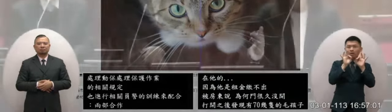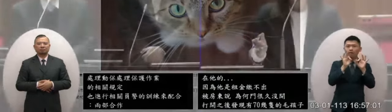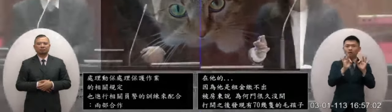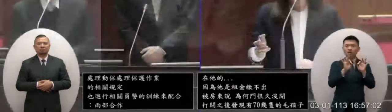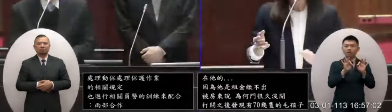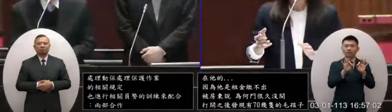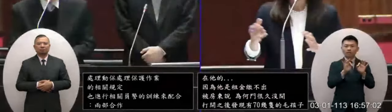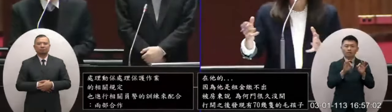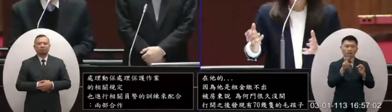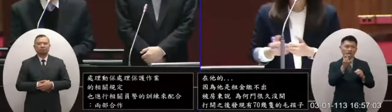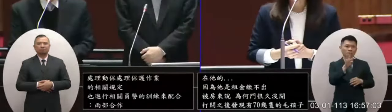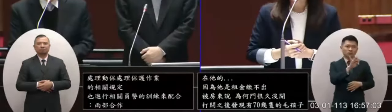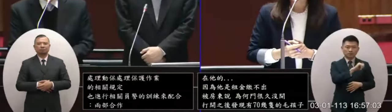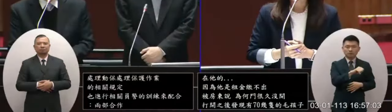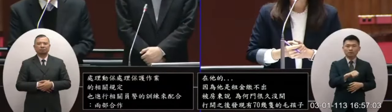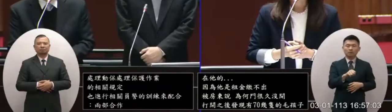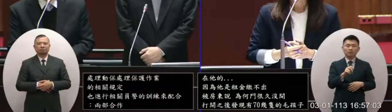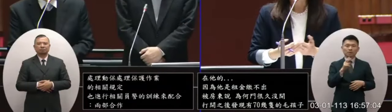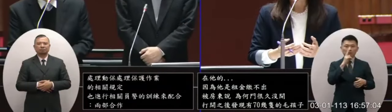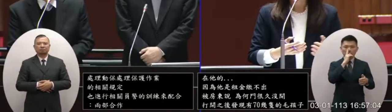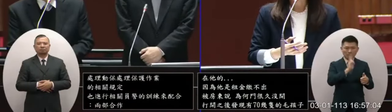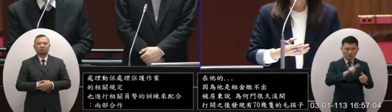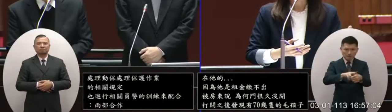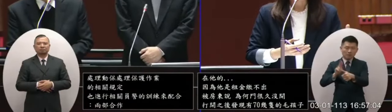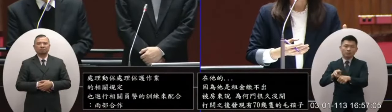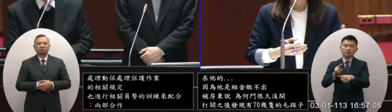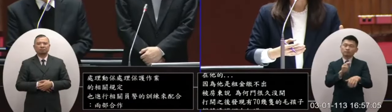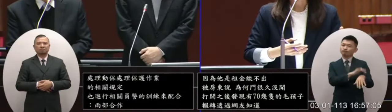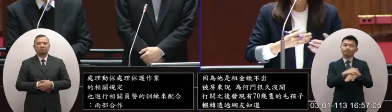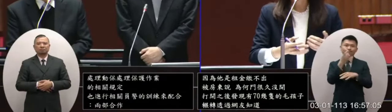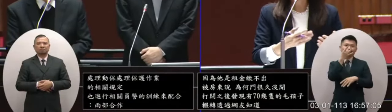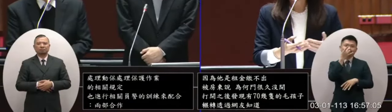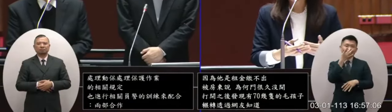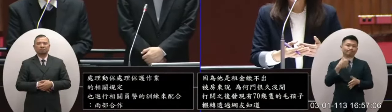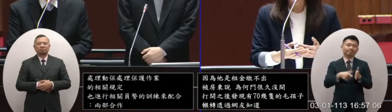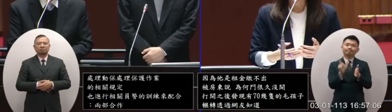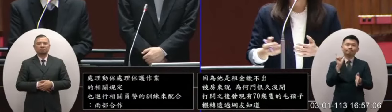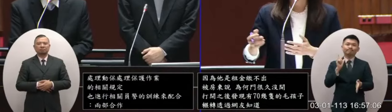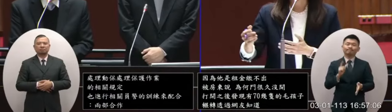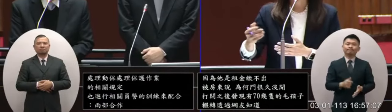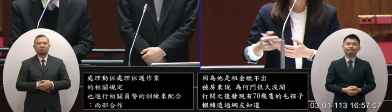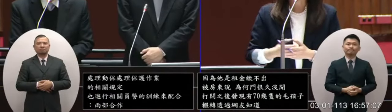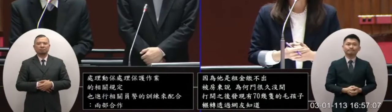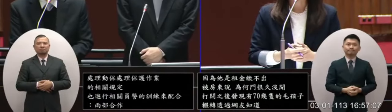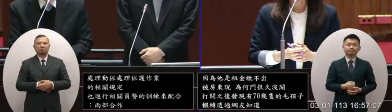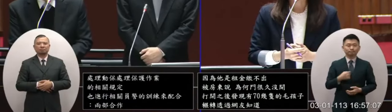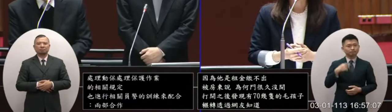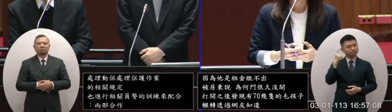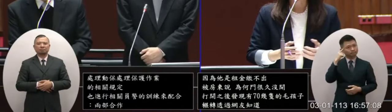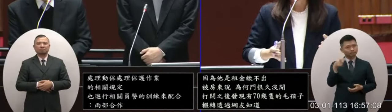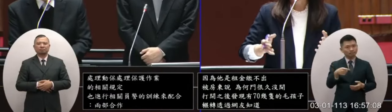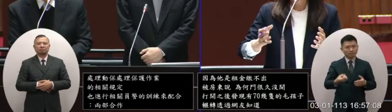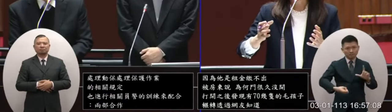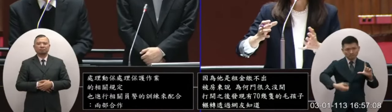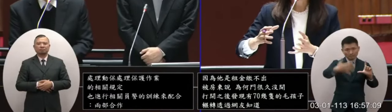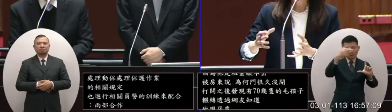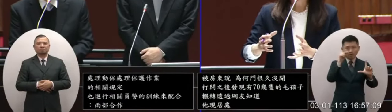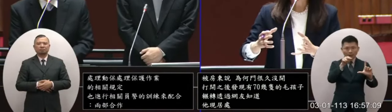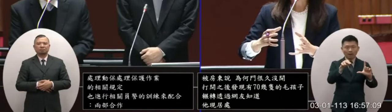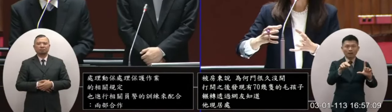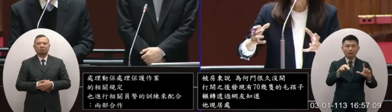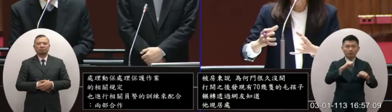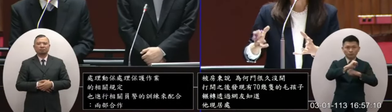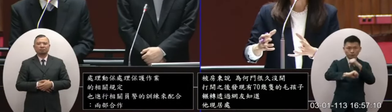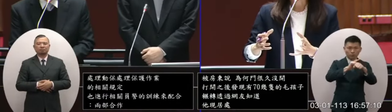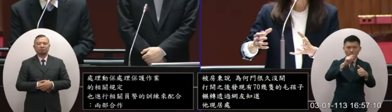是已经来不及救。那当然也因为这样哦，我想这个部分其实虐待